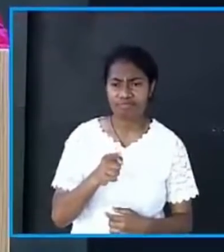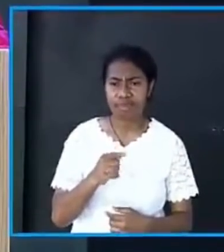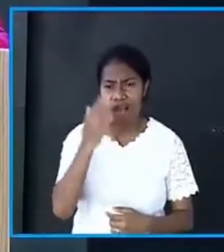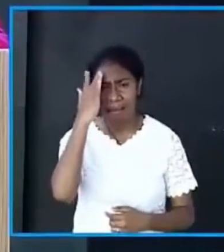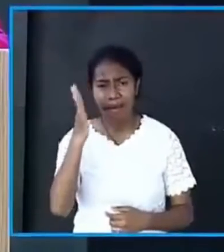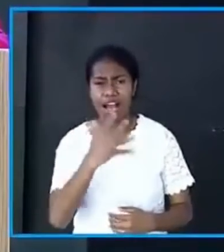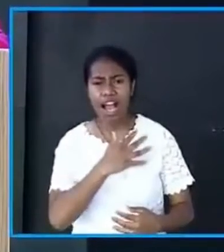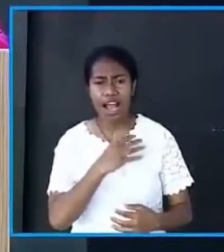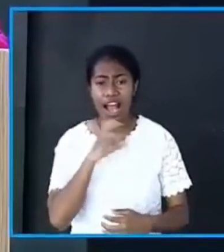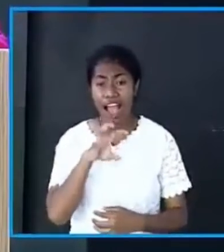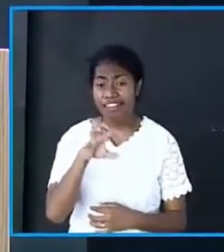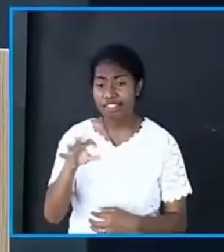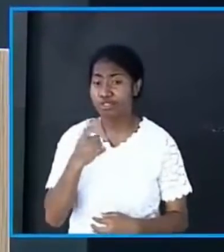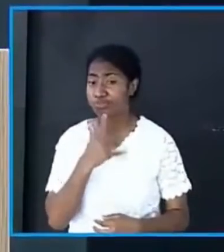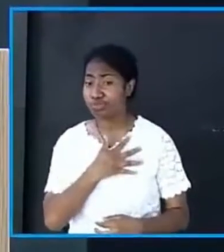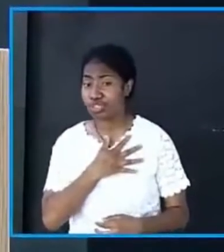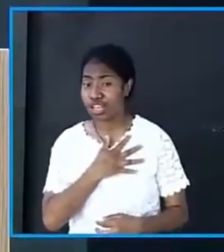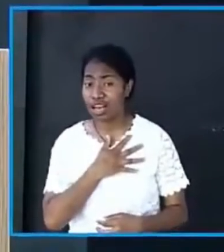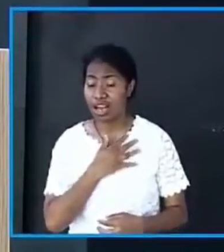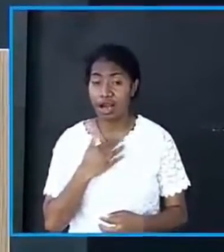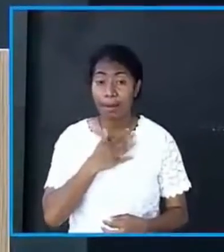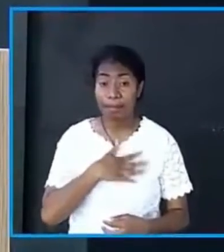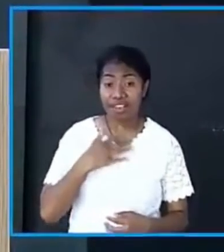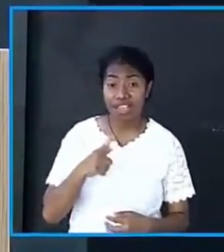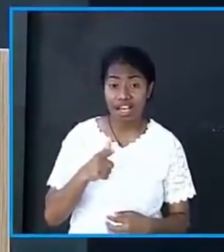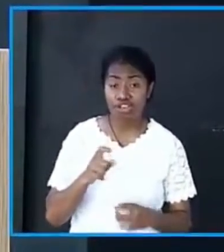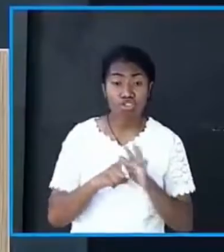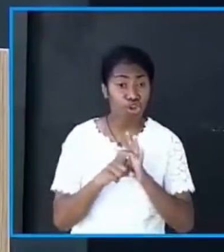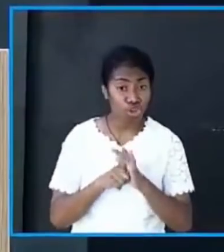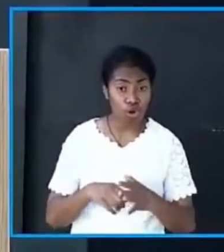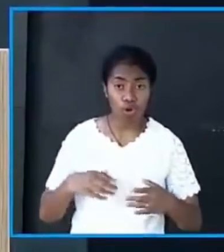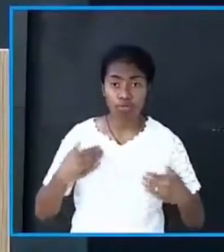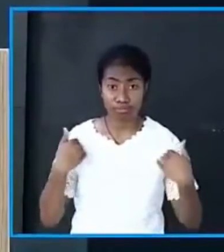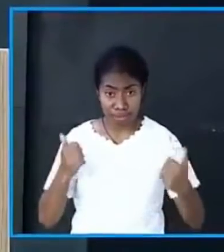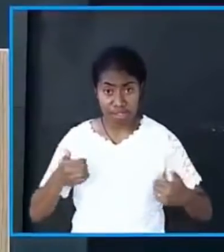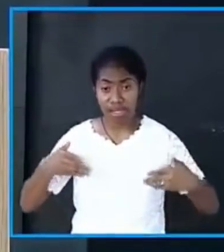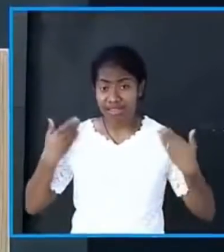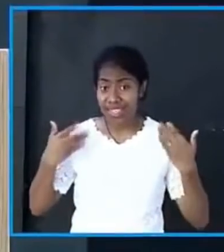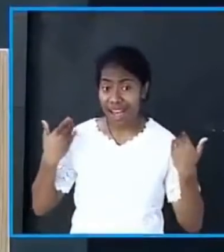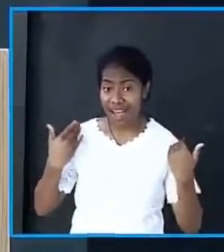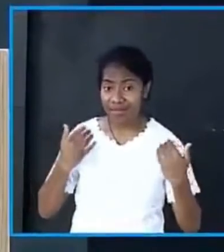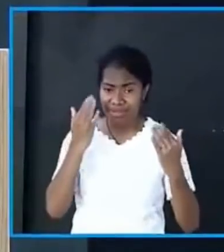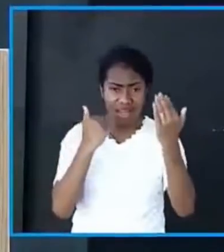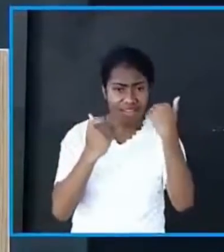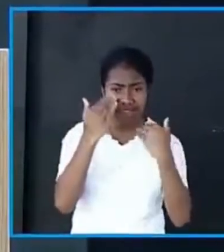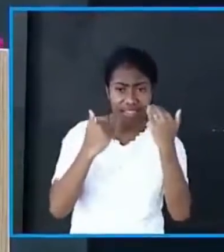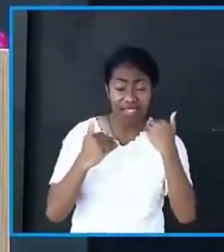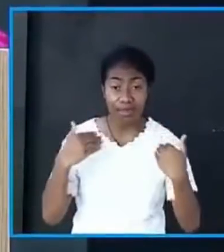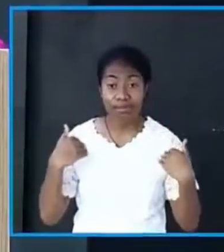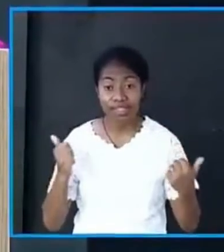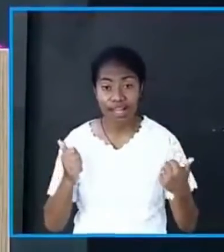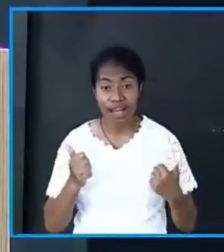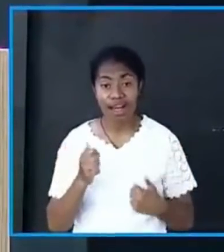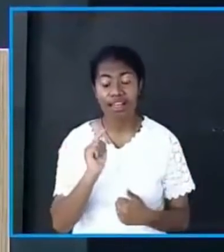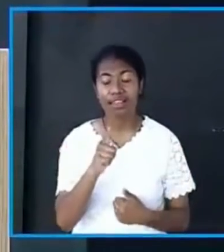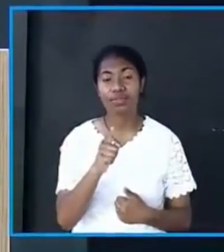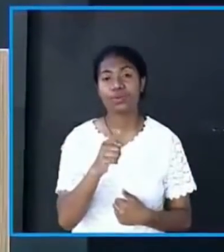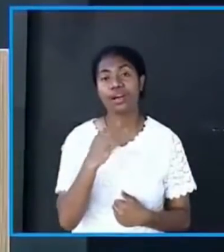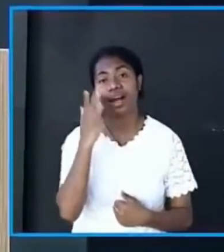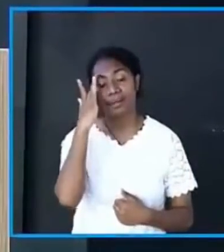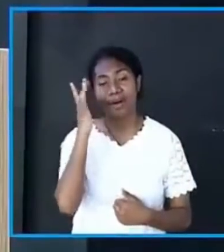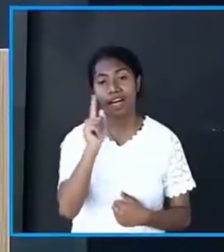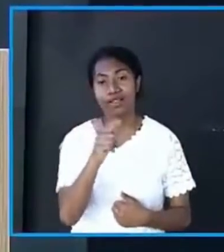perasaan Hai Bisa senang bisa rasa sedih bisa Apakah anjing punya kehendak